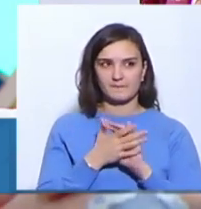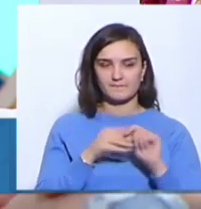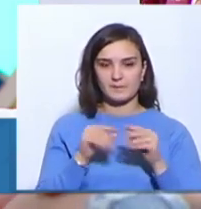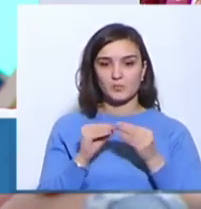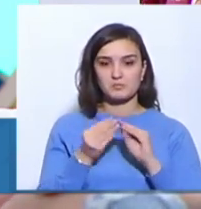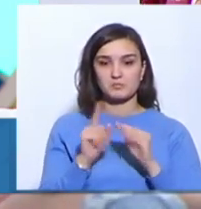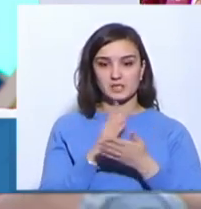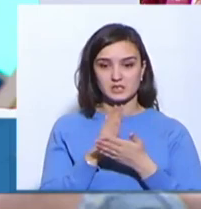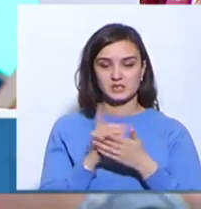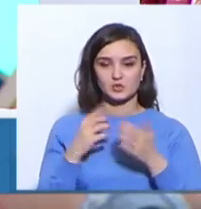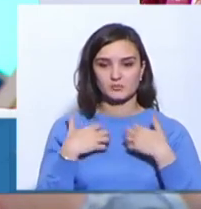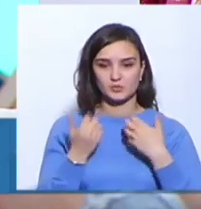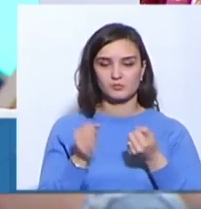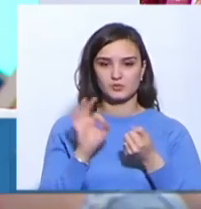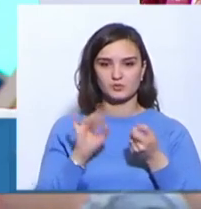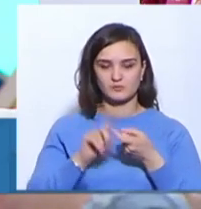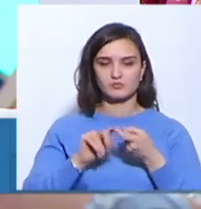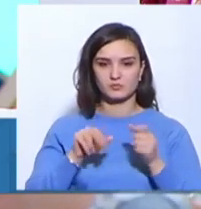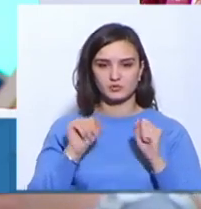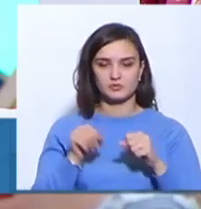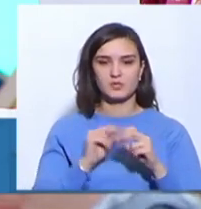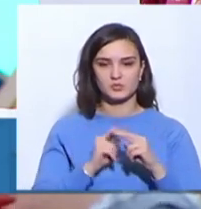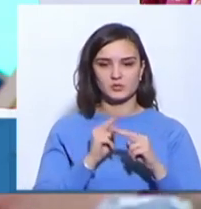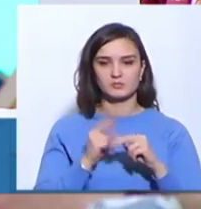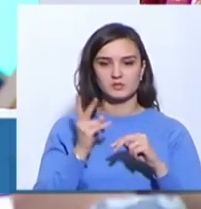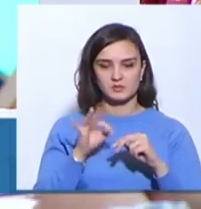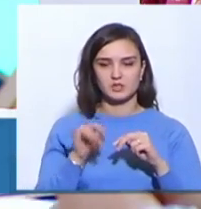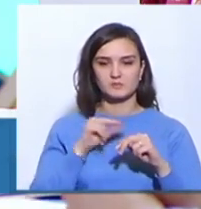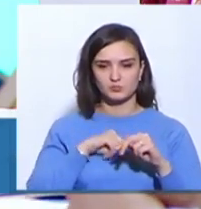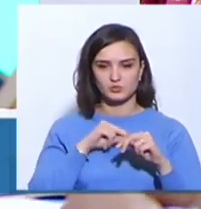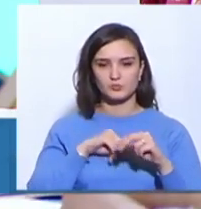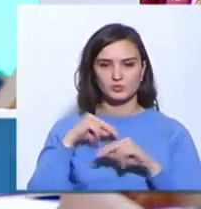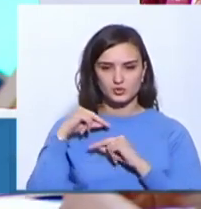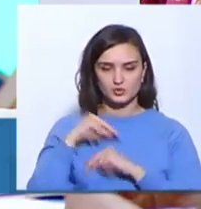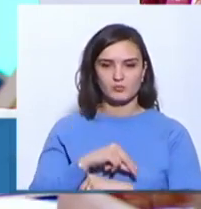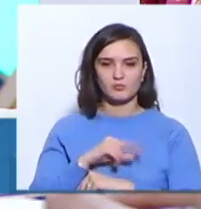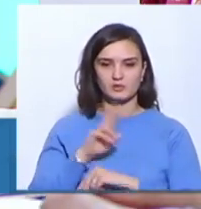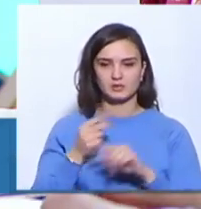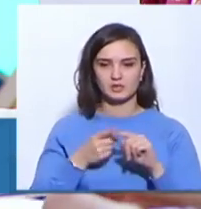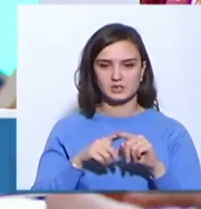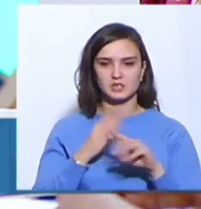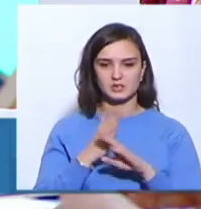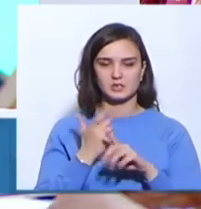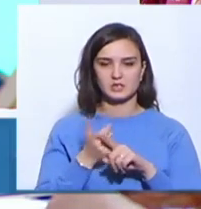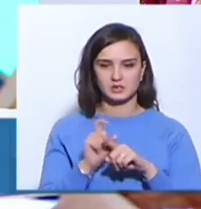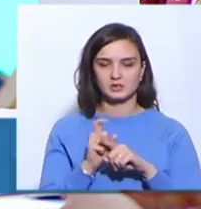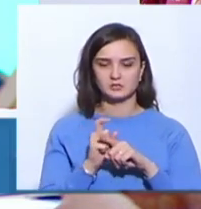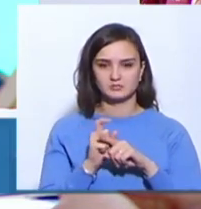რომელიც ჯანმრთელობას უკავშირდება. და შეიძლება აწუხებდეს კიდეს, მაგრამ მუშაობენ, შრომობენ და ეს არის ძალიან